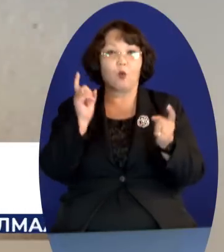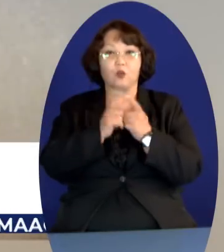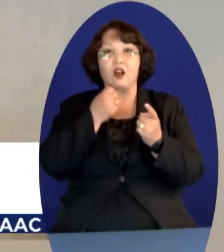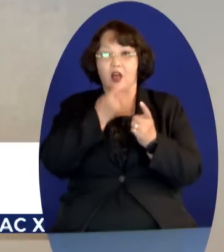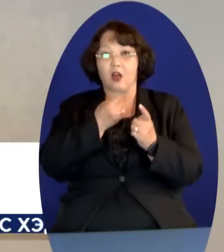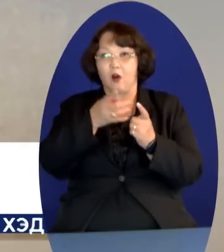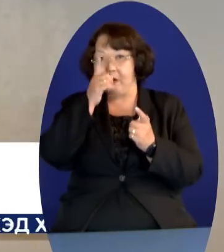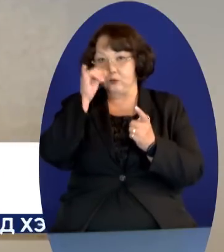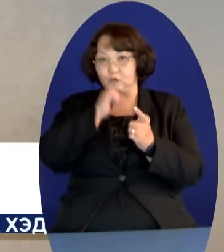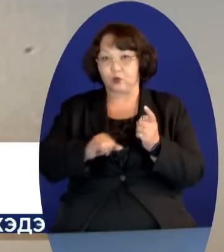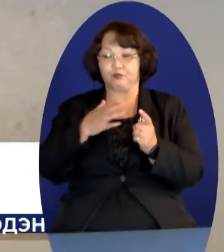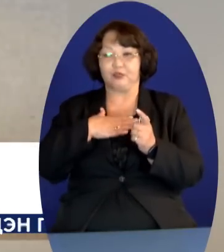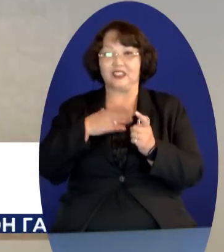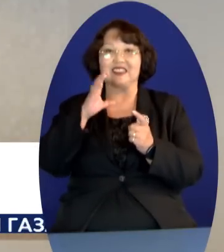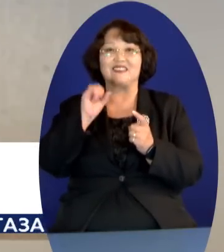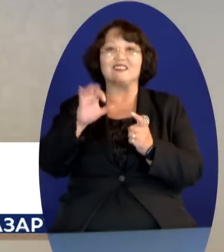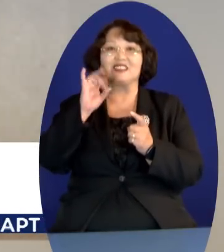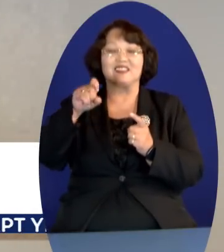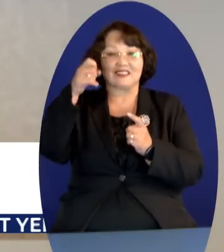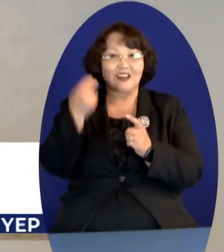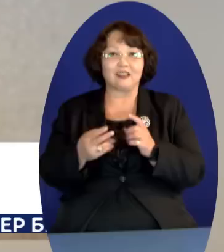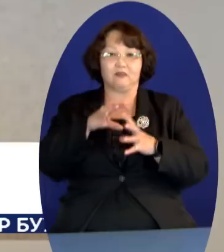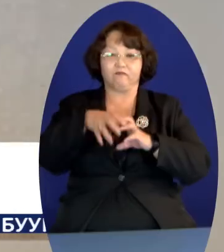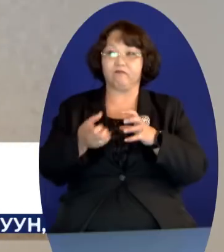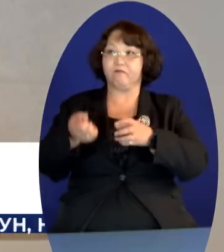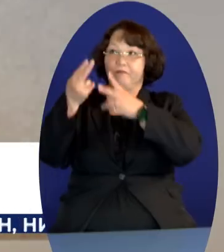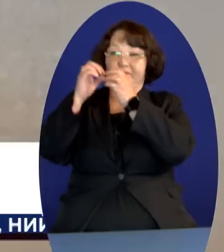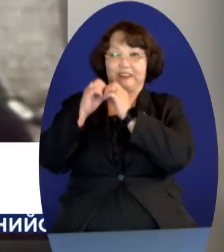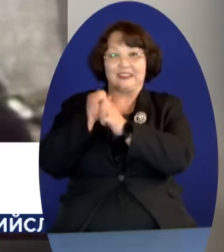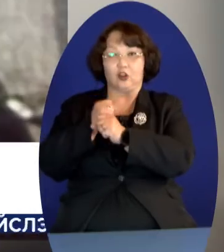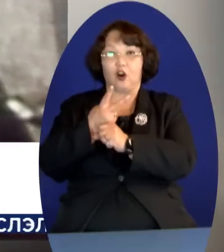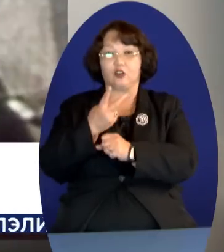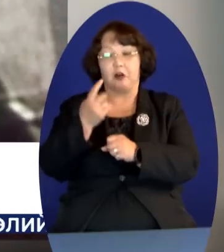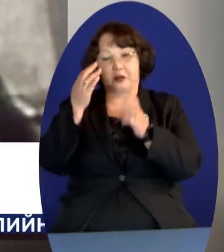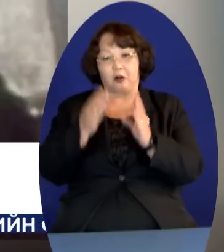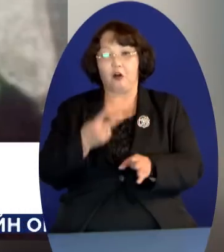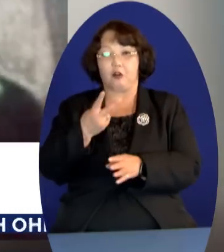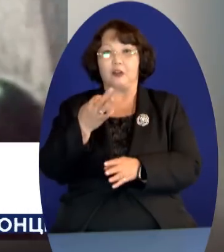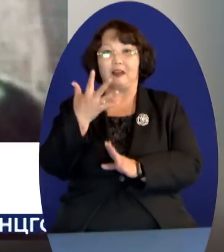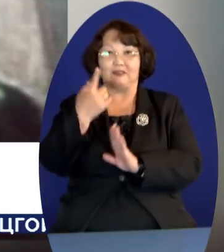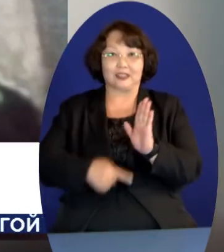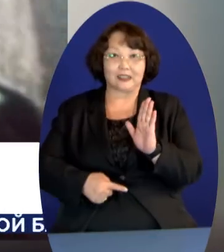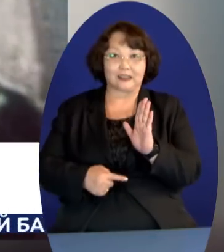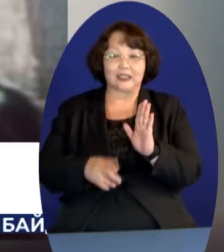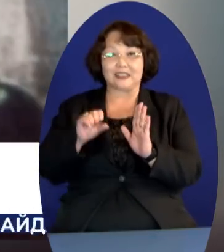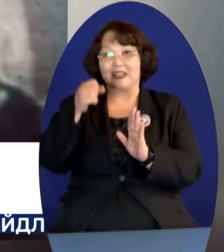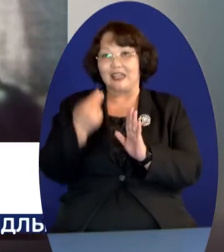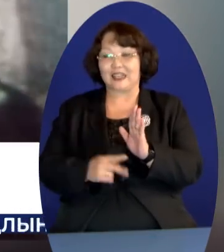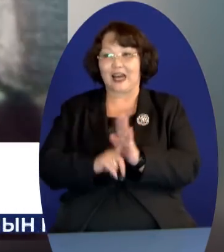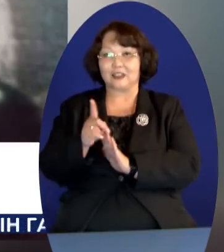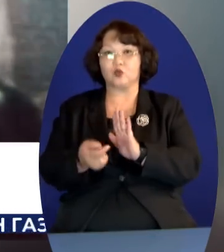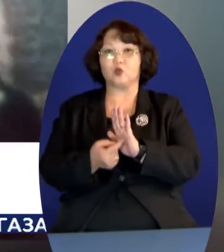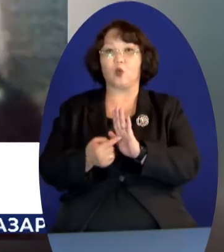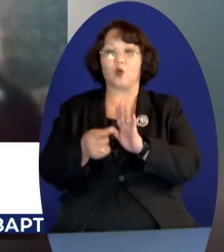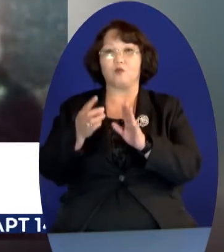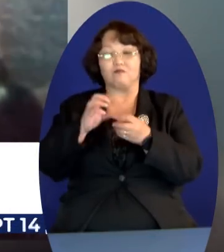нь сансарт өөрийн станц байгуулах шийдвэрийг 2021 онд гаргаж 2022 оны 5-р сард Роскосмос станцын анхны суурь